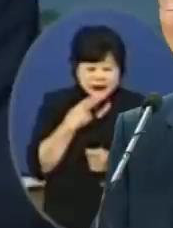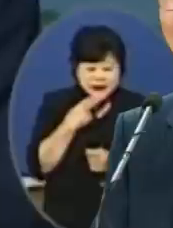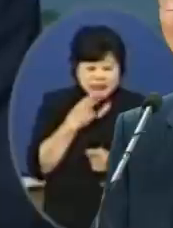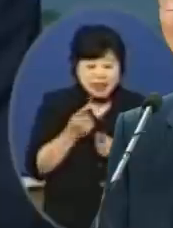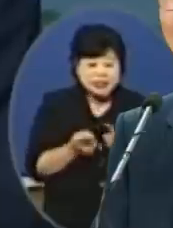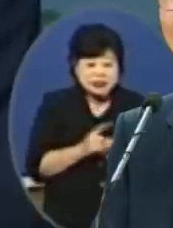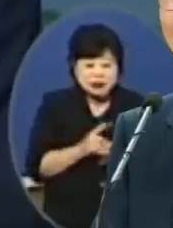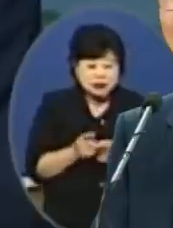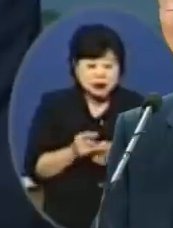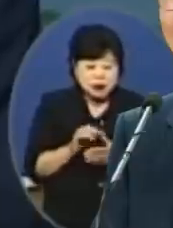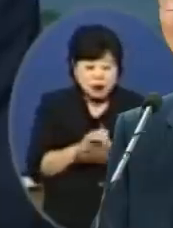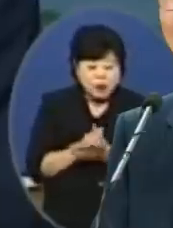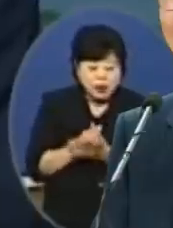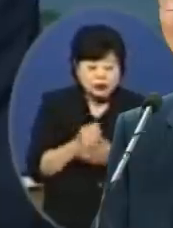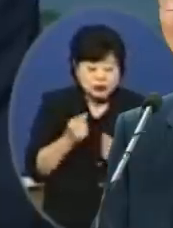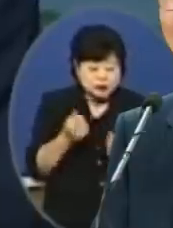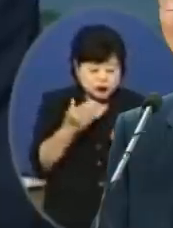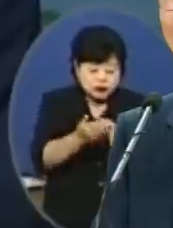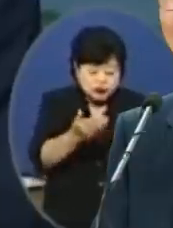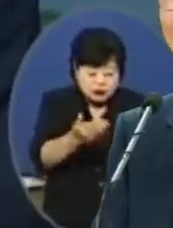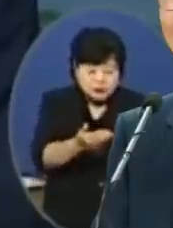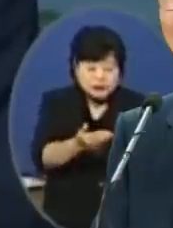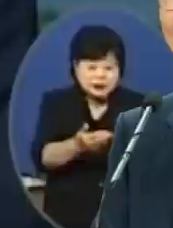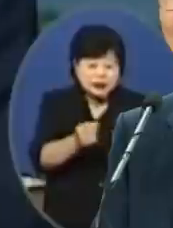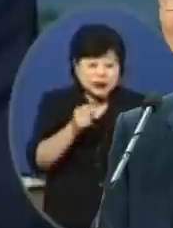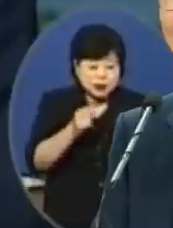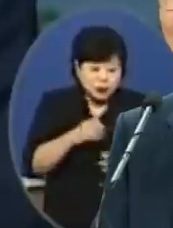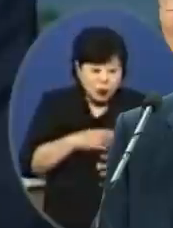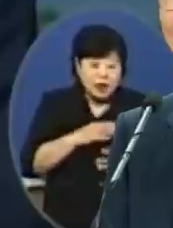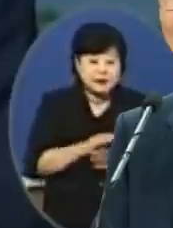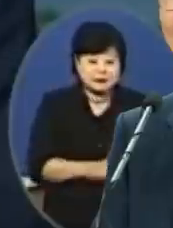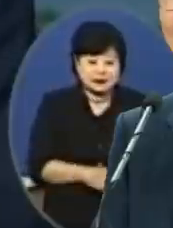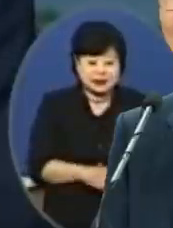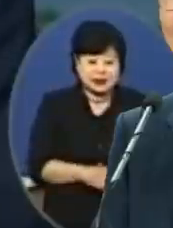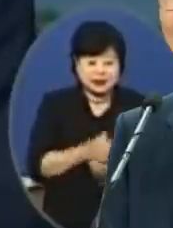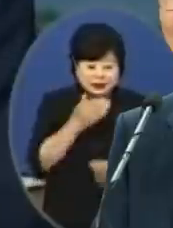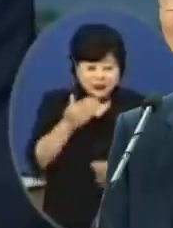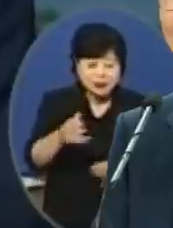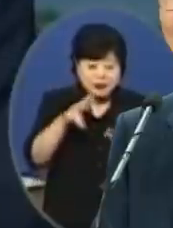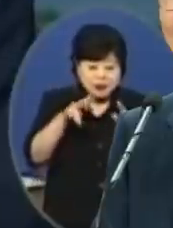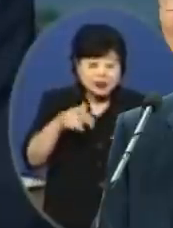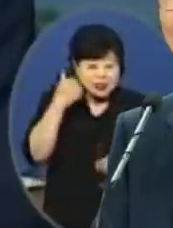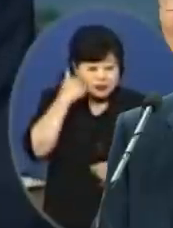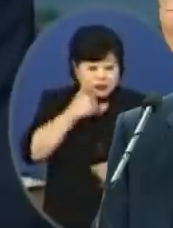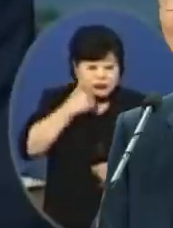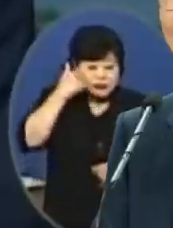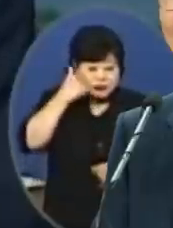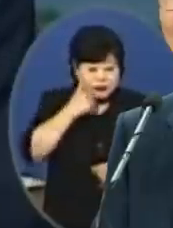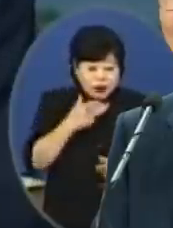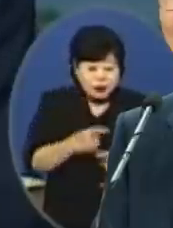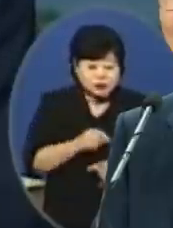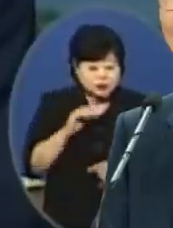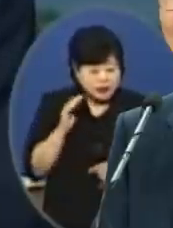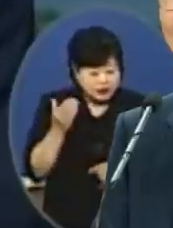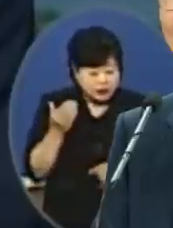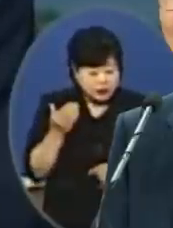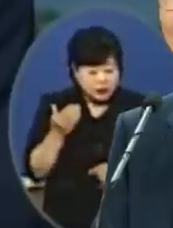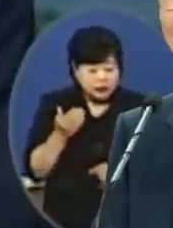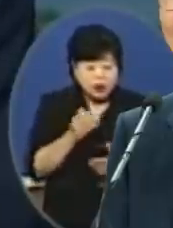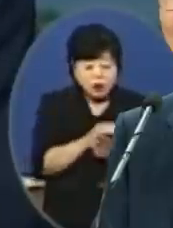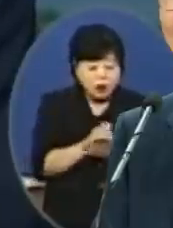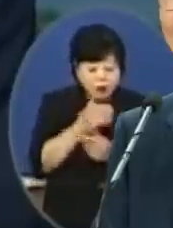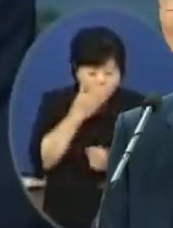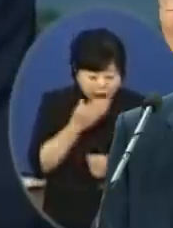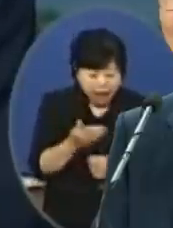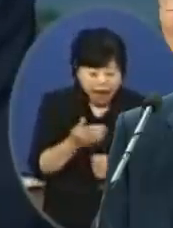사이에 화목할 수 있는 힘을 주셨다니 놀랍지 아니할 수 없습니다. 여러분은 이제 누구와 원수되더라도